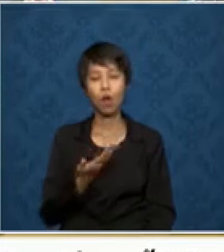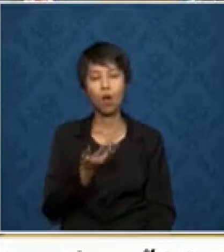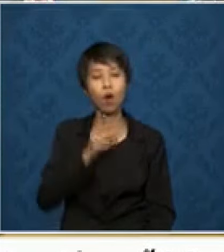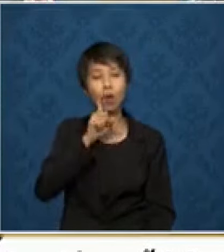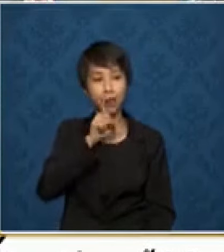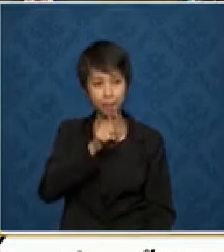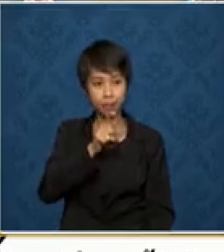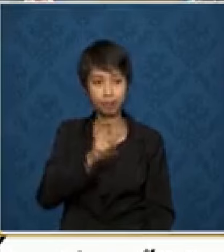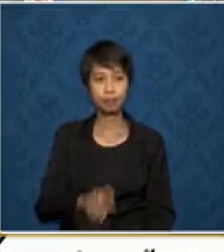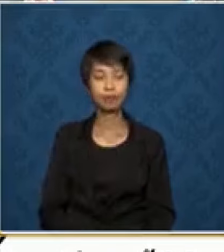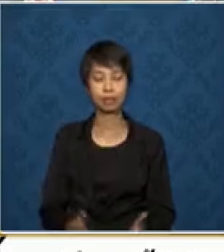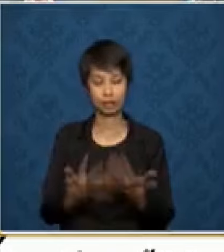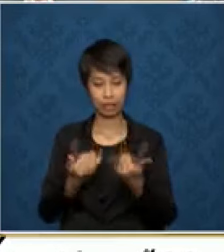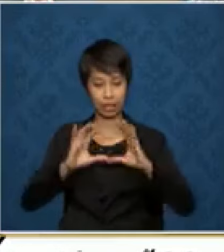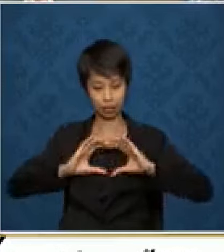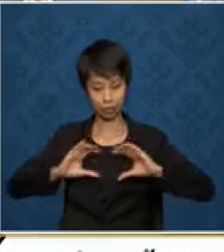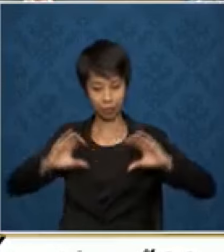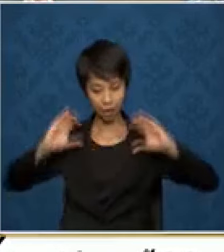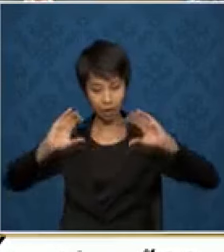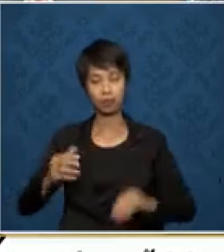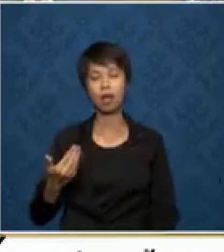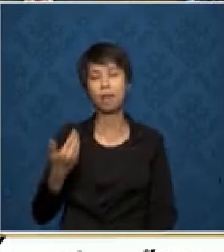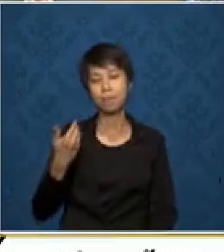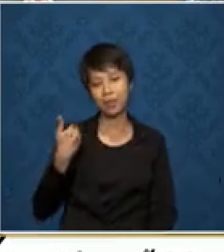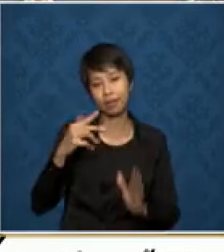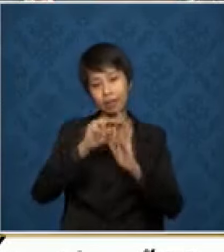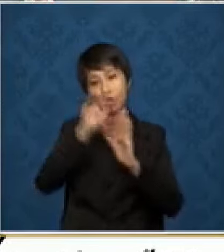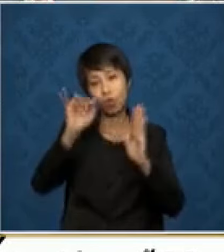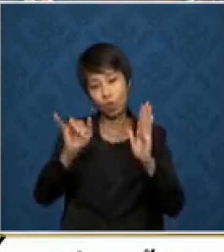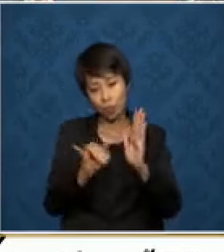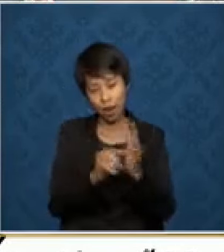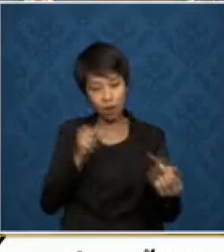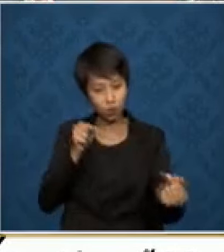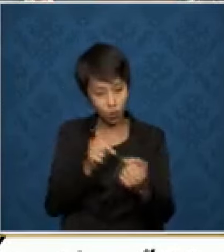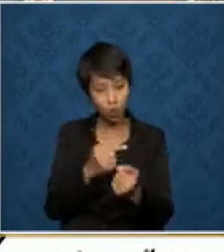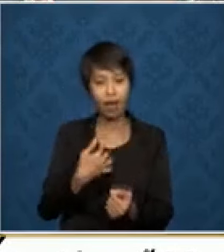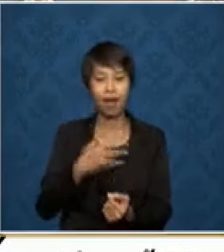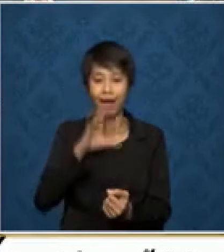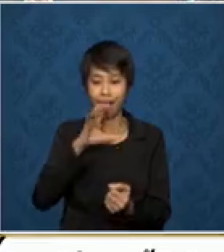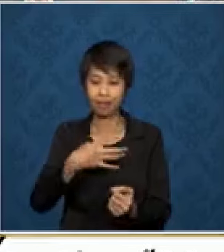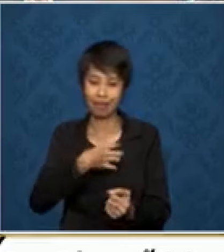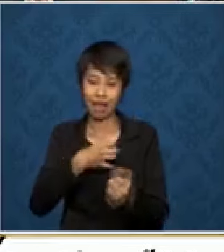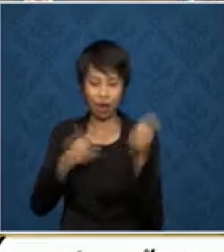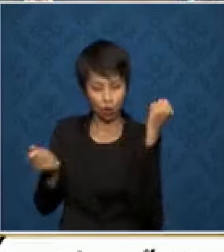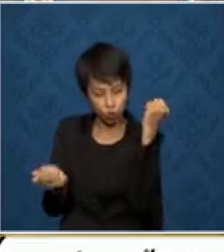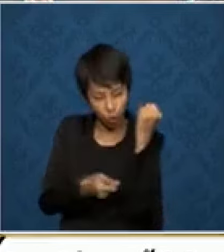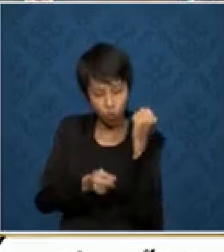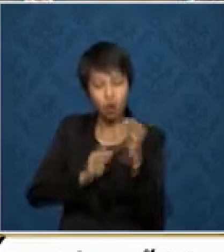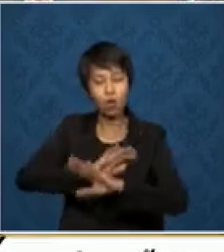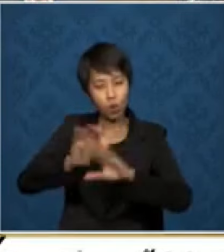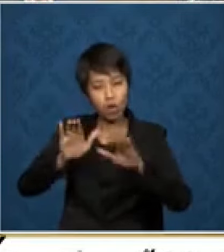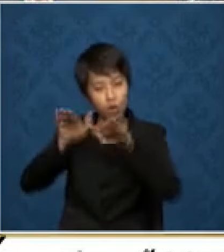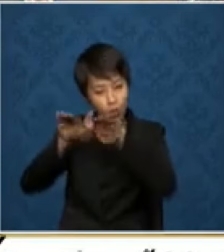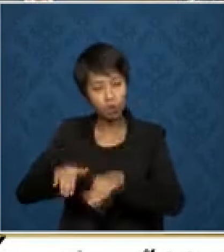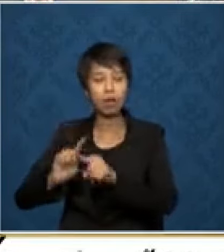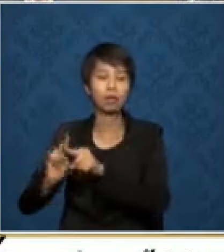ว่ารัฐบาลนี้มีนโยบายที่จะนิรโทษกรรมคดีทุจริตและคดี